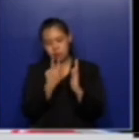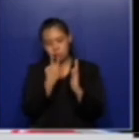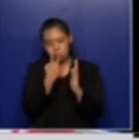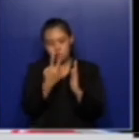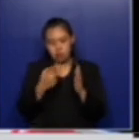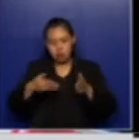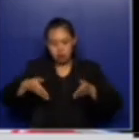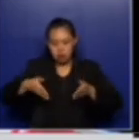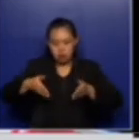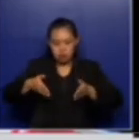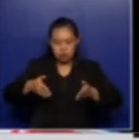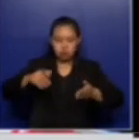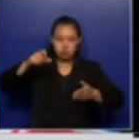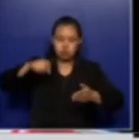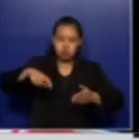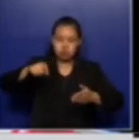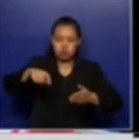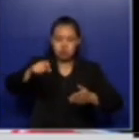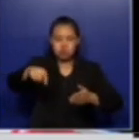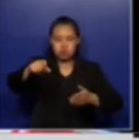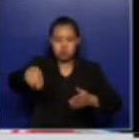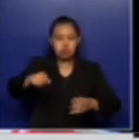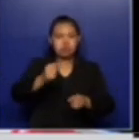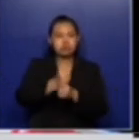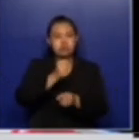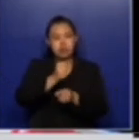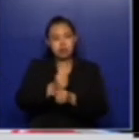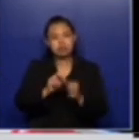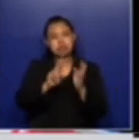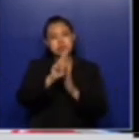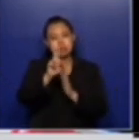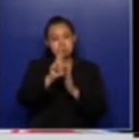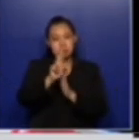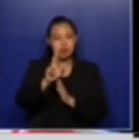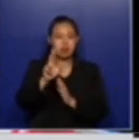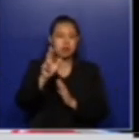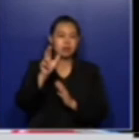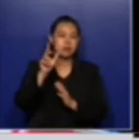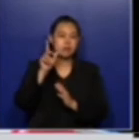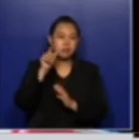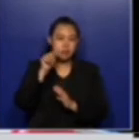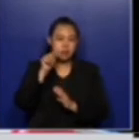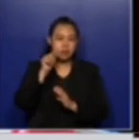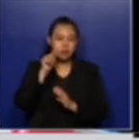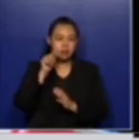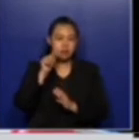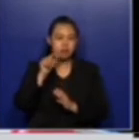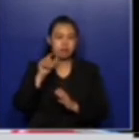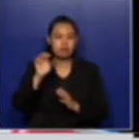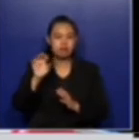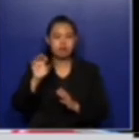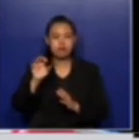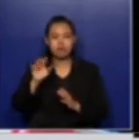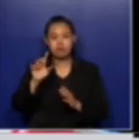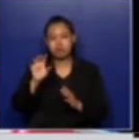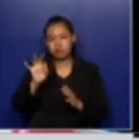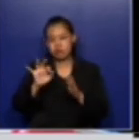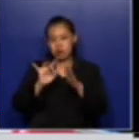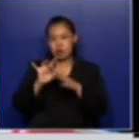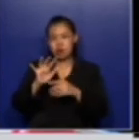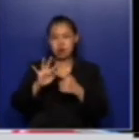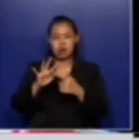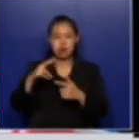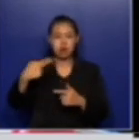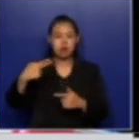นนซ่อมถนนแล้วจะยิ่งเชียงรายยิ่งแม่ฟ้าหลวงในจังหวัดเชียงรายเองพื้นที่ตั้ง